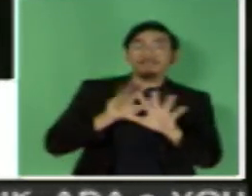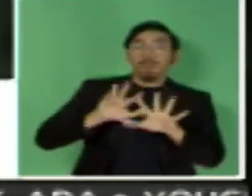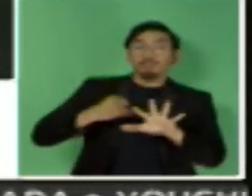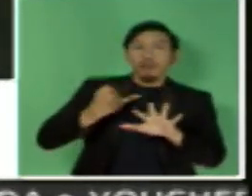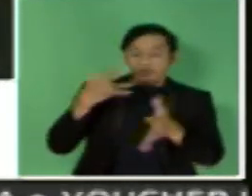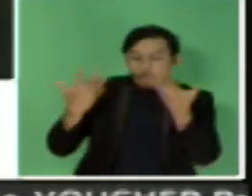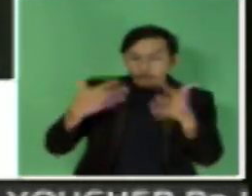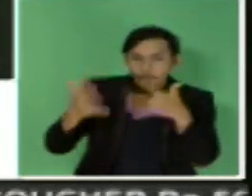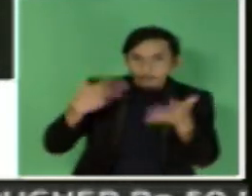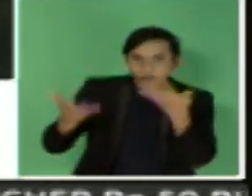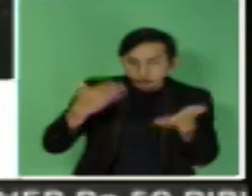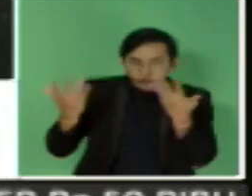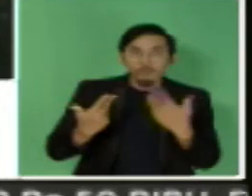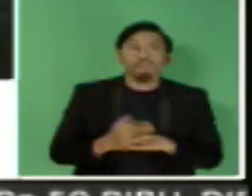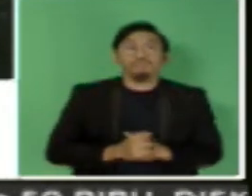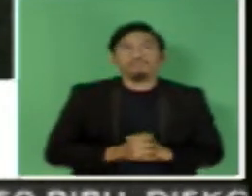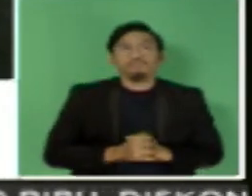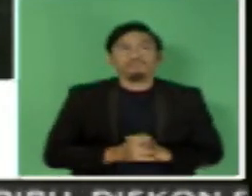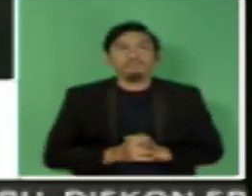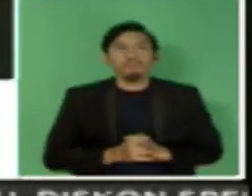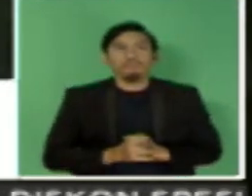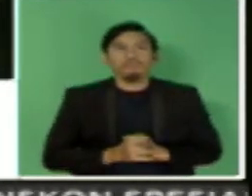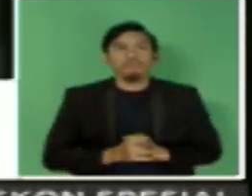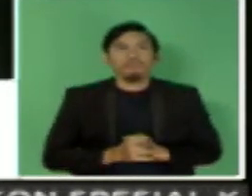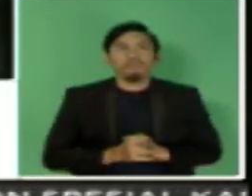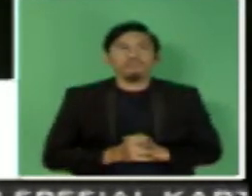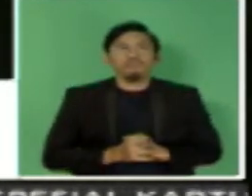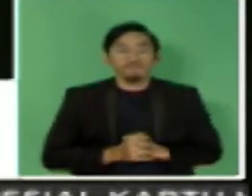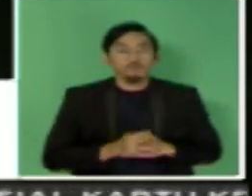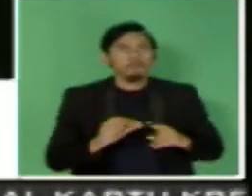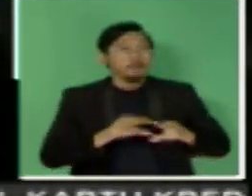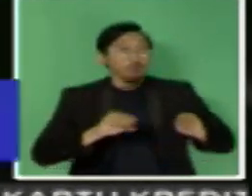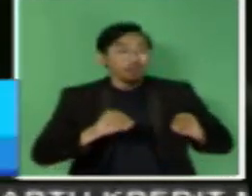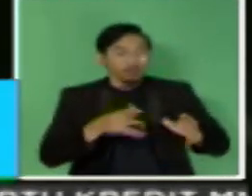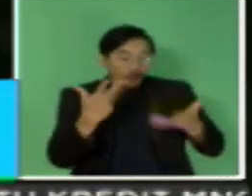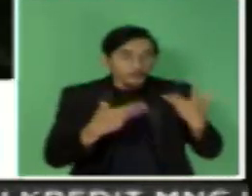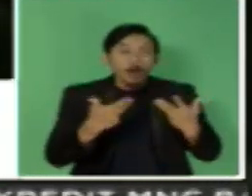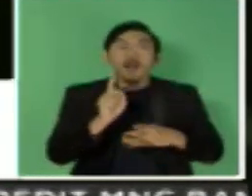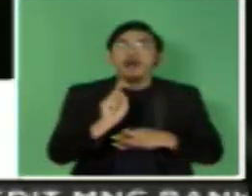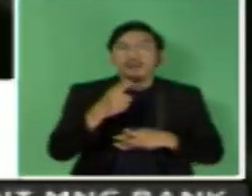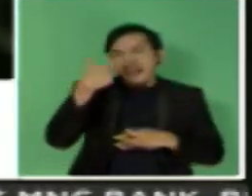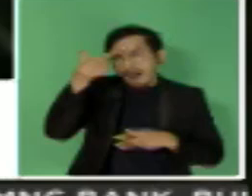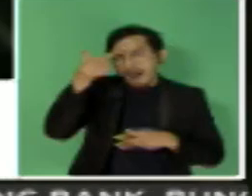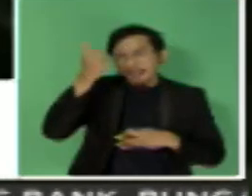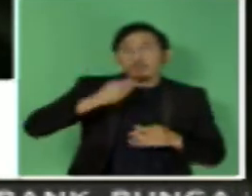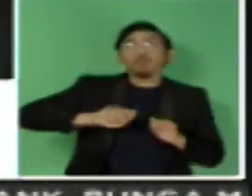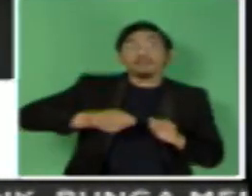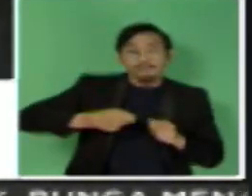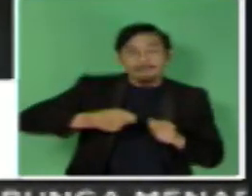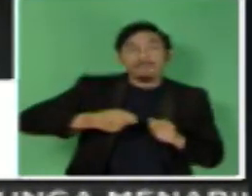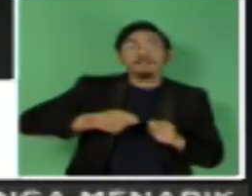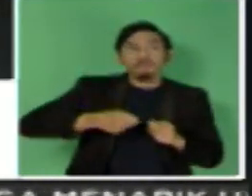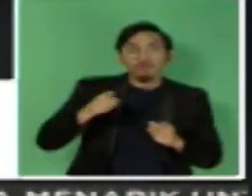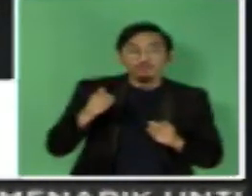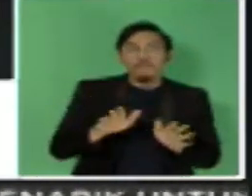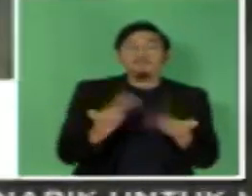Sepang Jaya ini. Dalam penggeledahan, petugas membawa ahli jasa duplikat kunci untuk membuka pintu ruangan dan sebuah brankas di